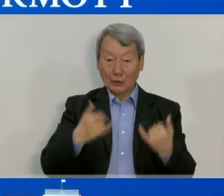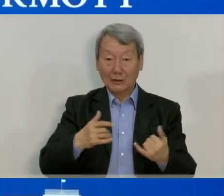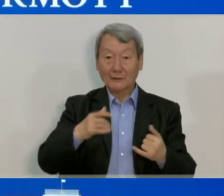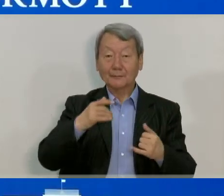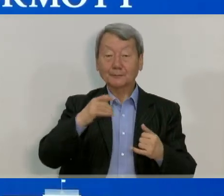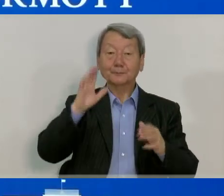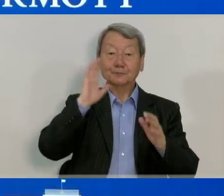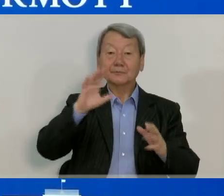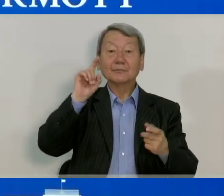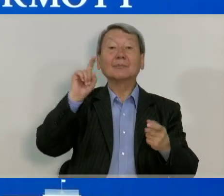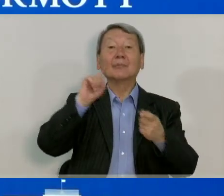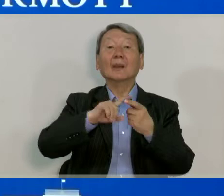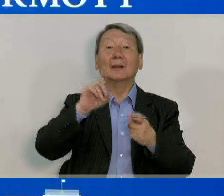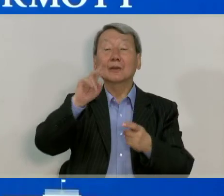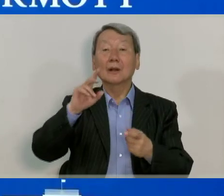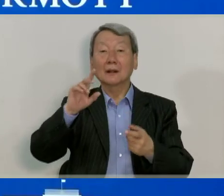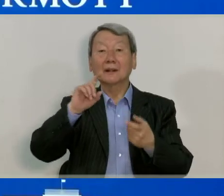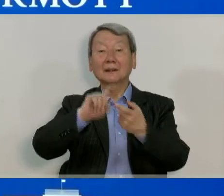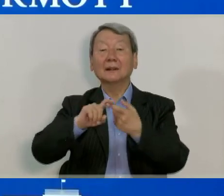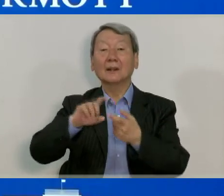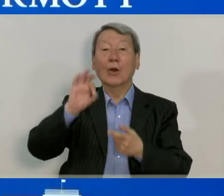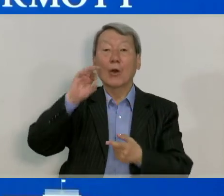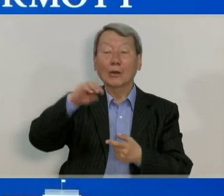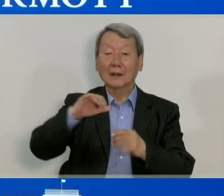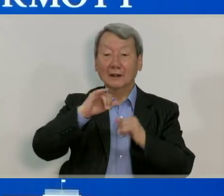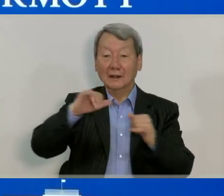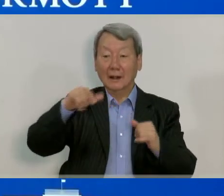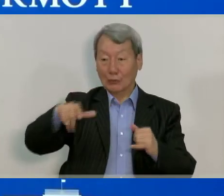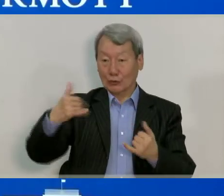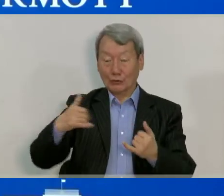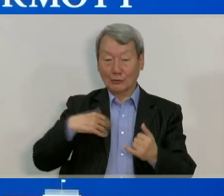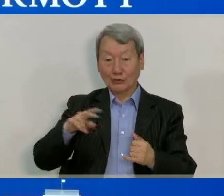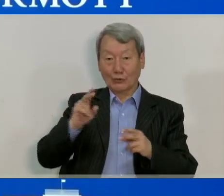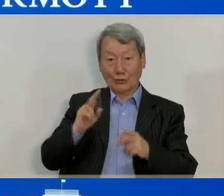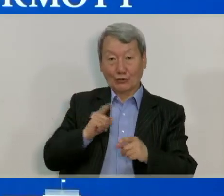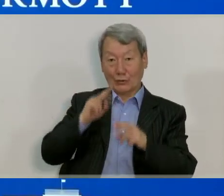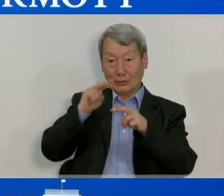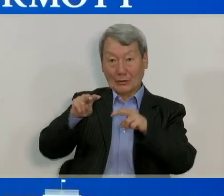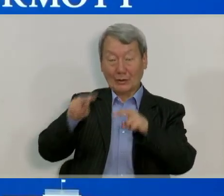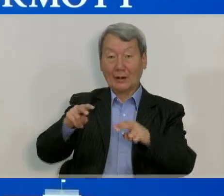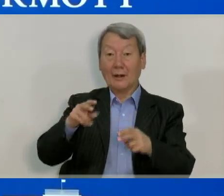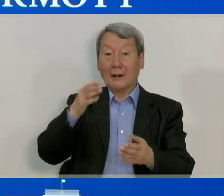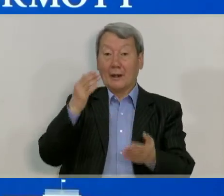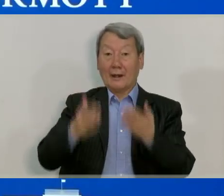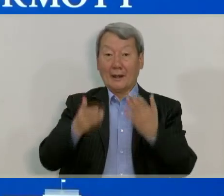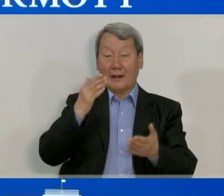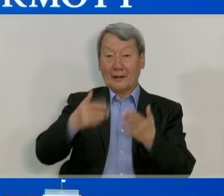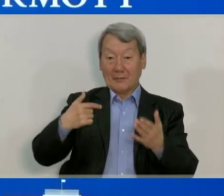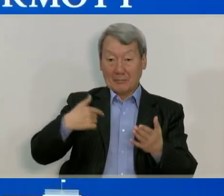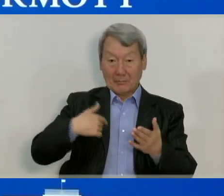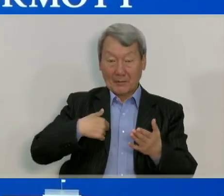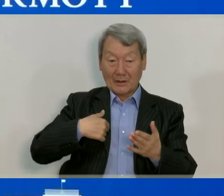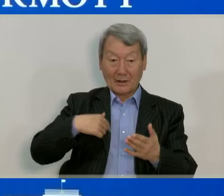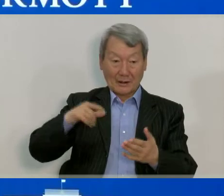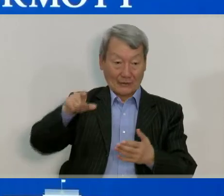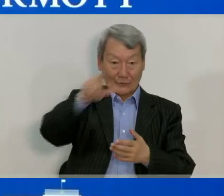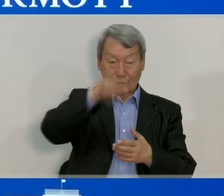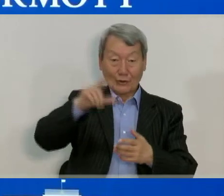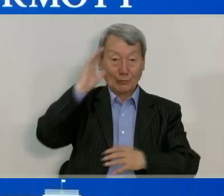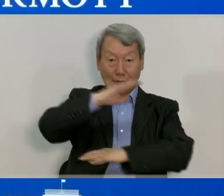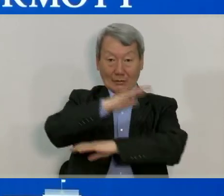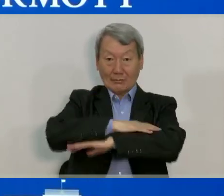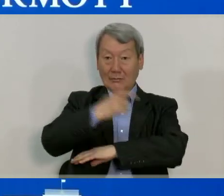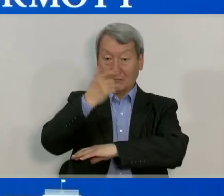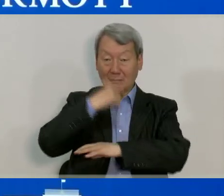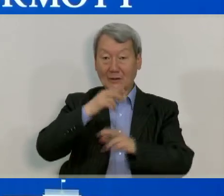это будет зависеть от развития эпидситуации и от того, как мы будем соблюдать эти